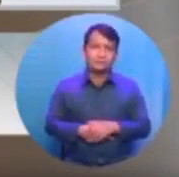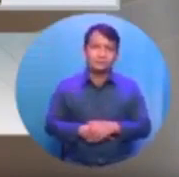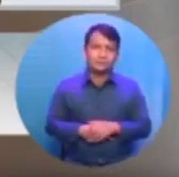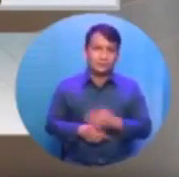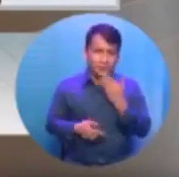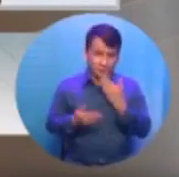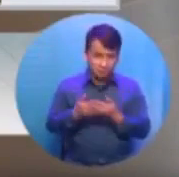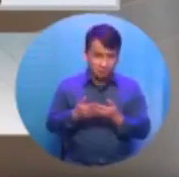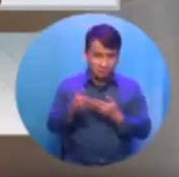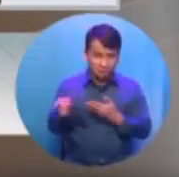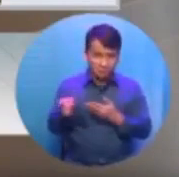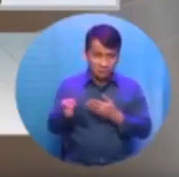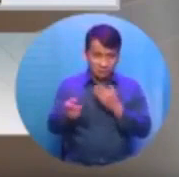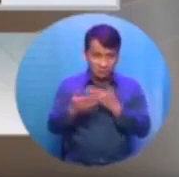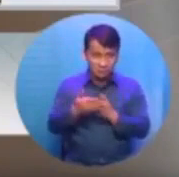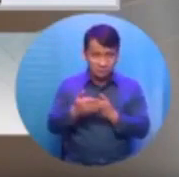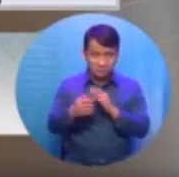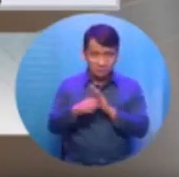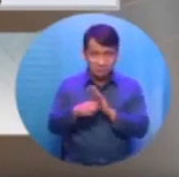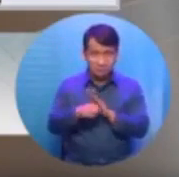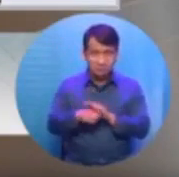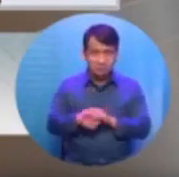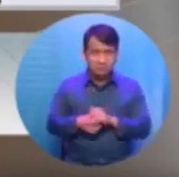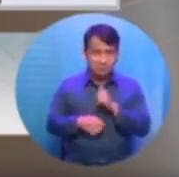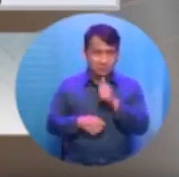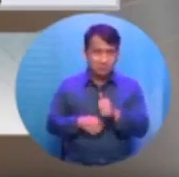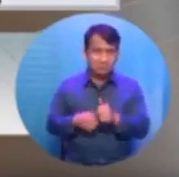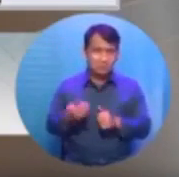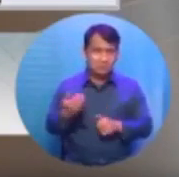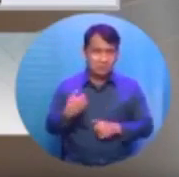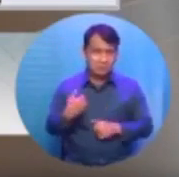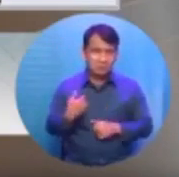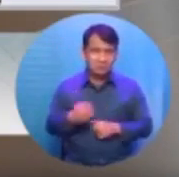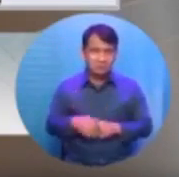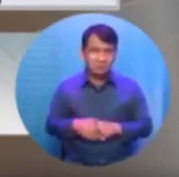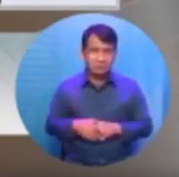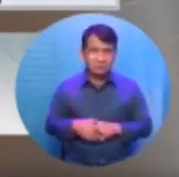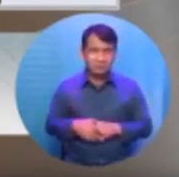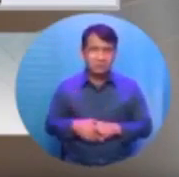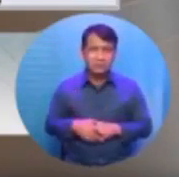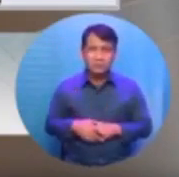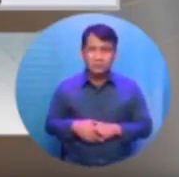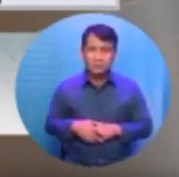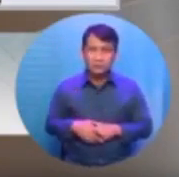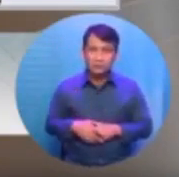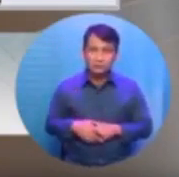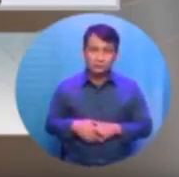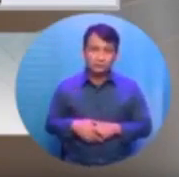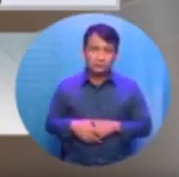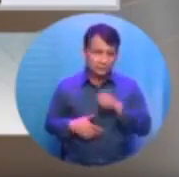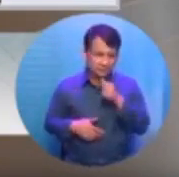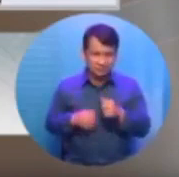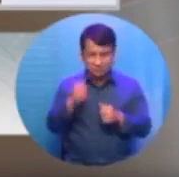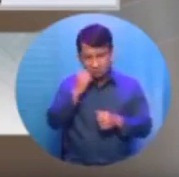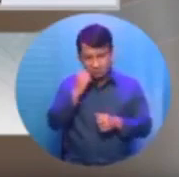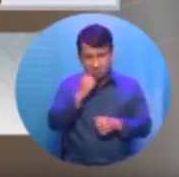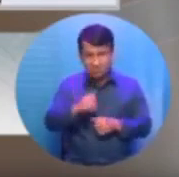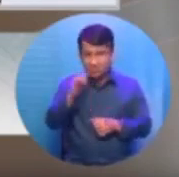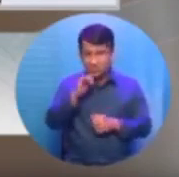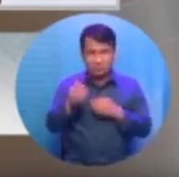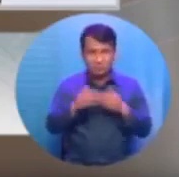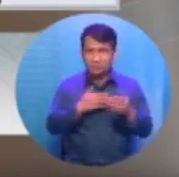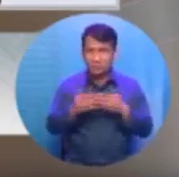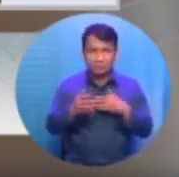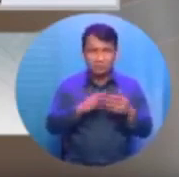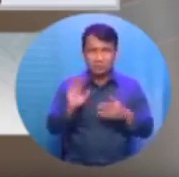Is that a good example? Hindi naman po, sir. Ako palaging umiinom, sir. Kapag kwan lang, minsan lang ako na...